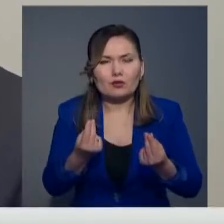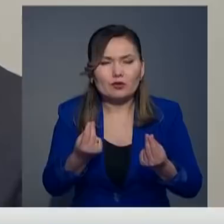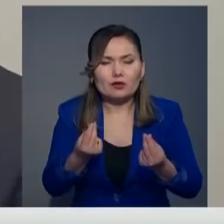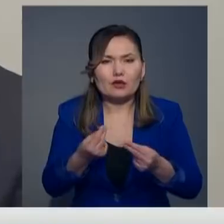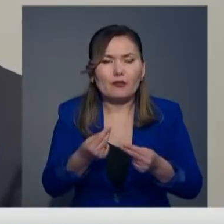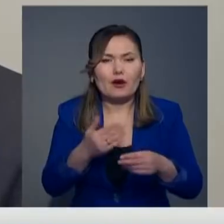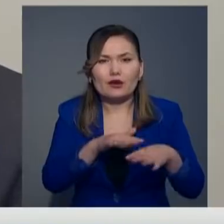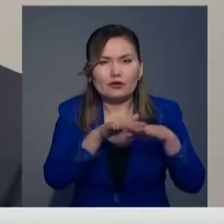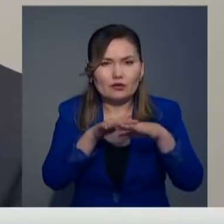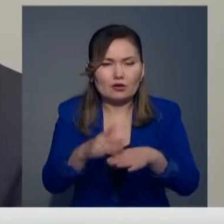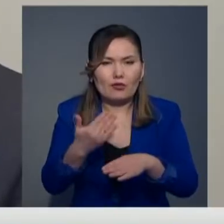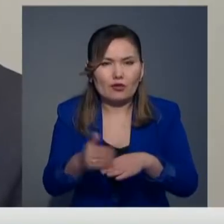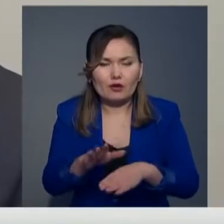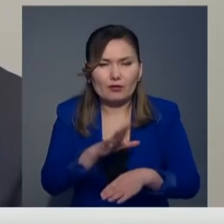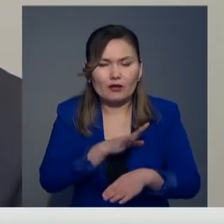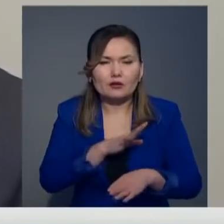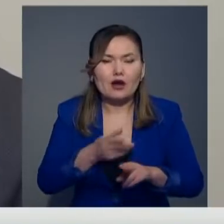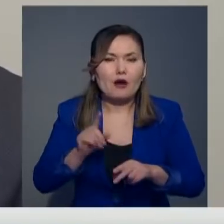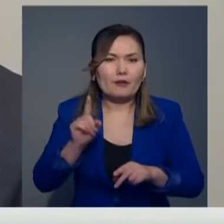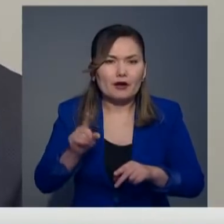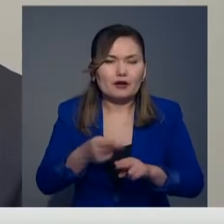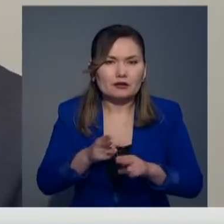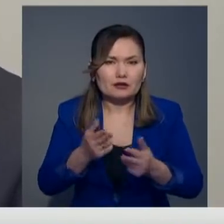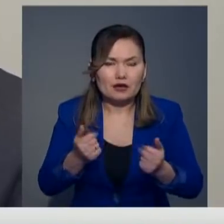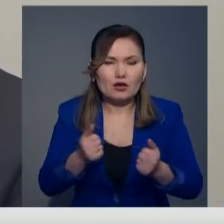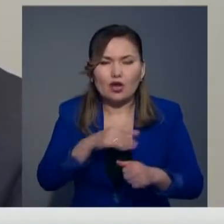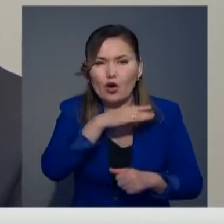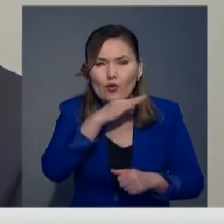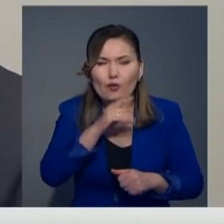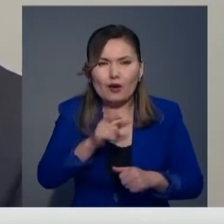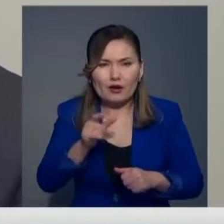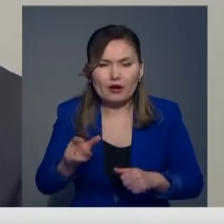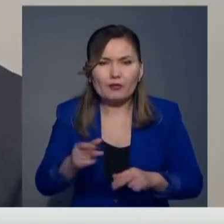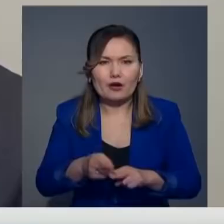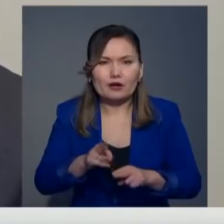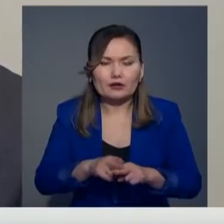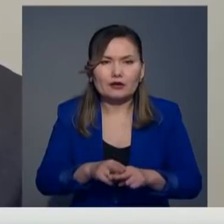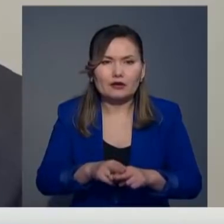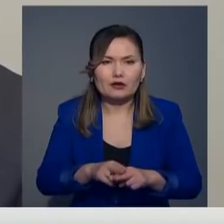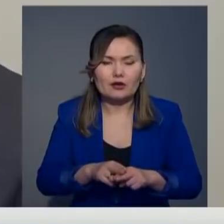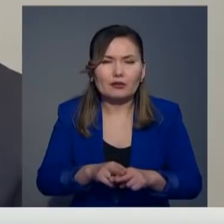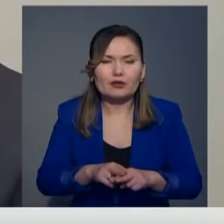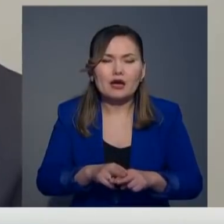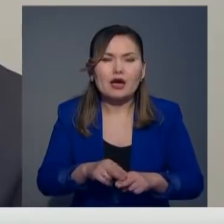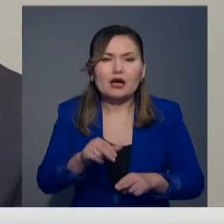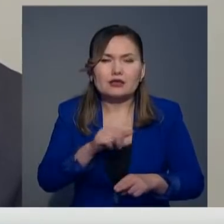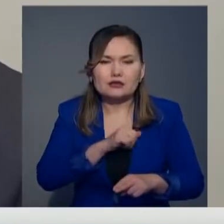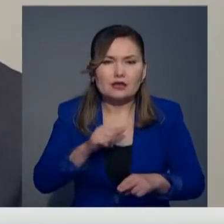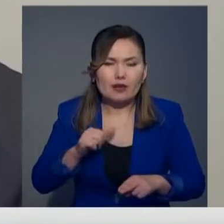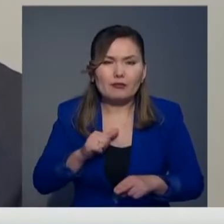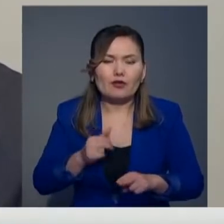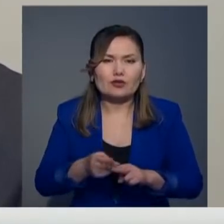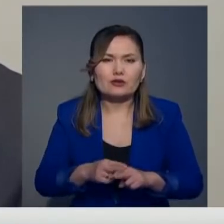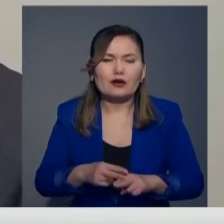бюджеттің есебінен ақша да бөлінді. Бірақ жасыратын жоқ, көп адамдар өзі екінші қолданыста болған үйлерге